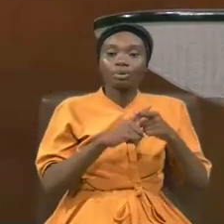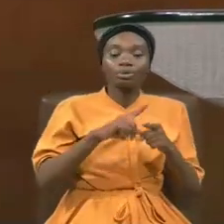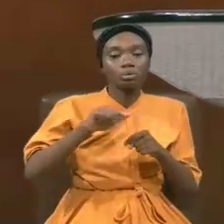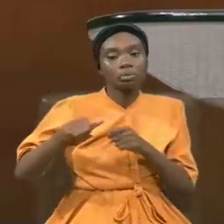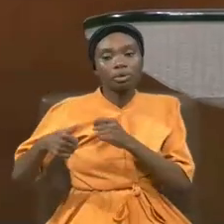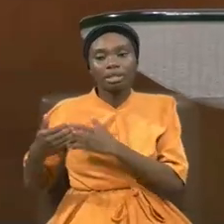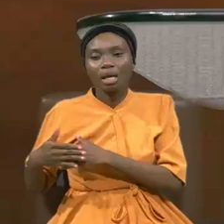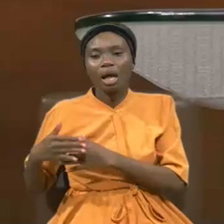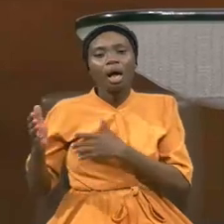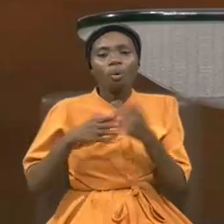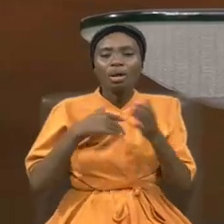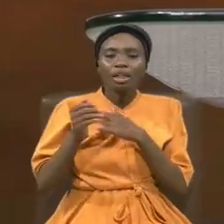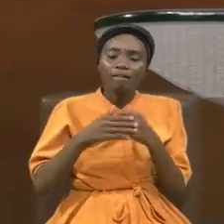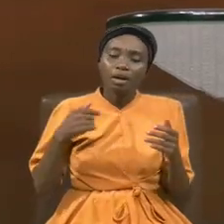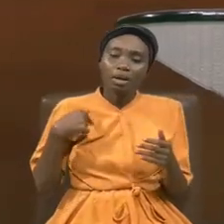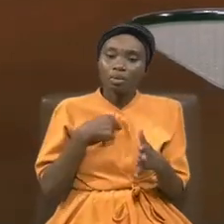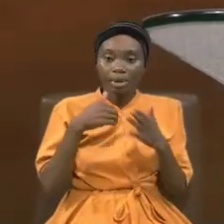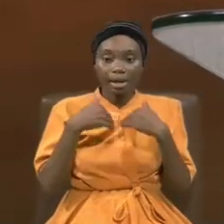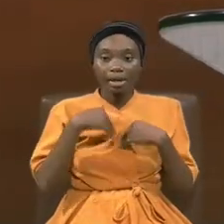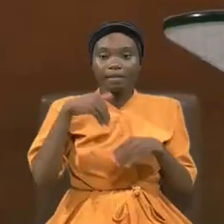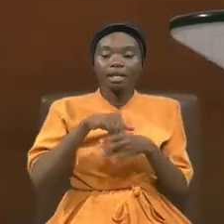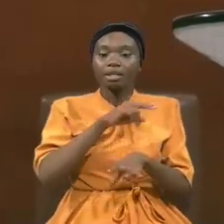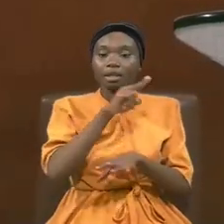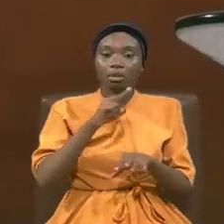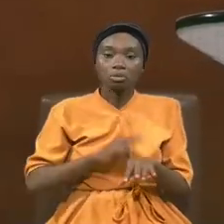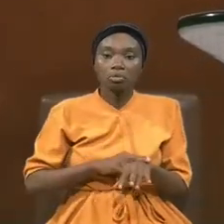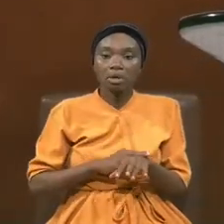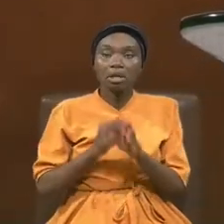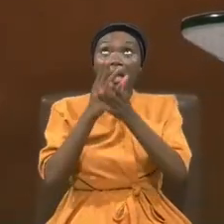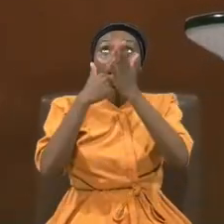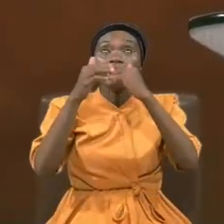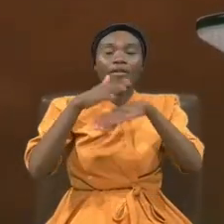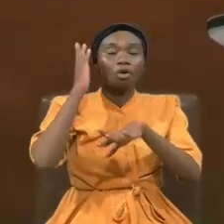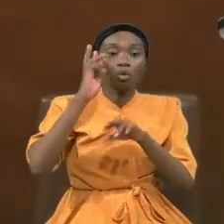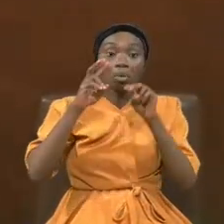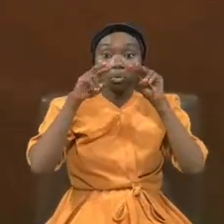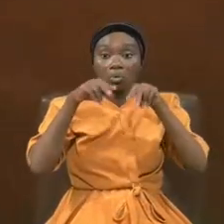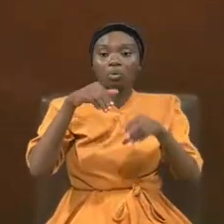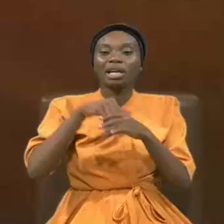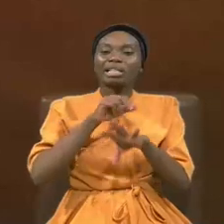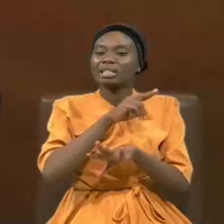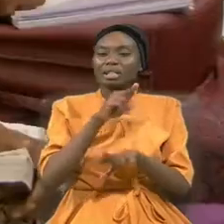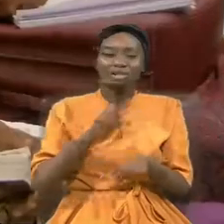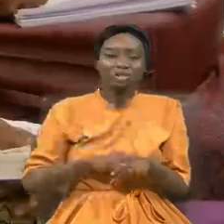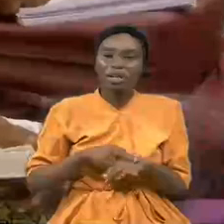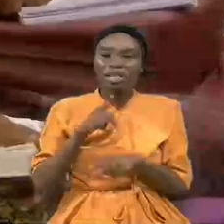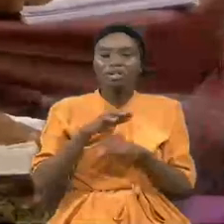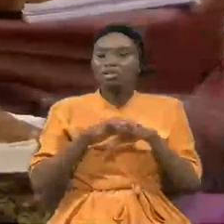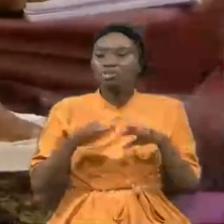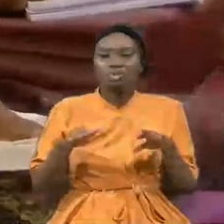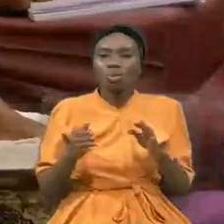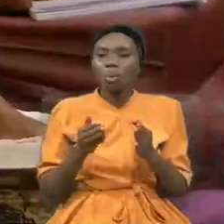mais il était mort dans la rébellion et était allé à l'autre côté. Quel que soit ce que nous avons dans le naturel et quelle que soit notre